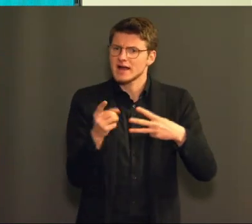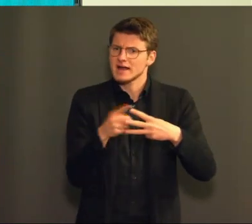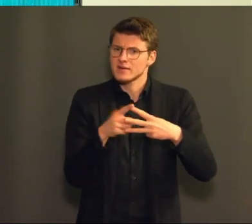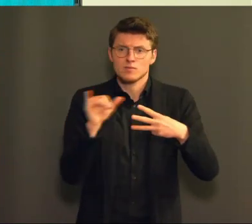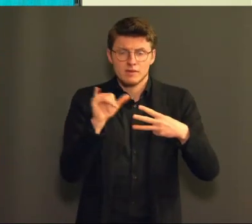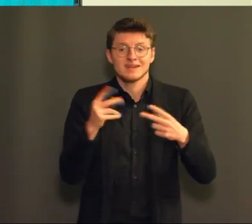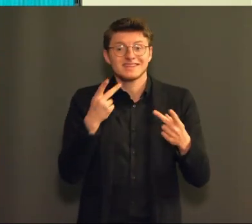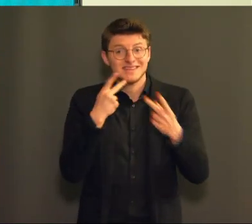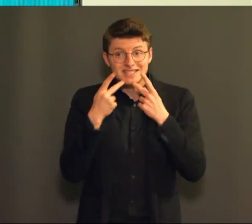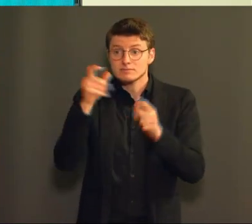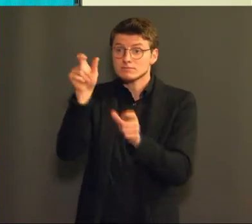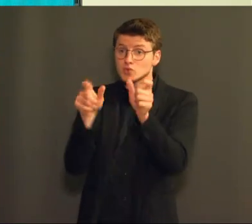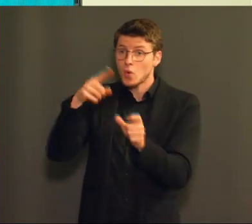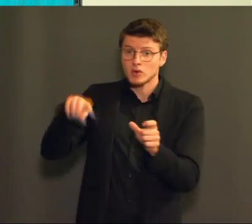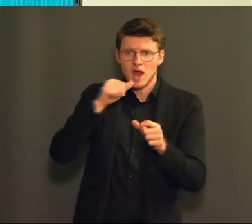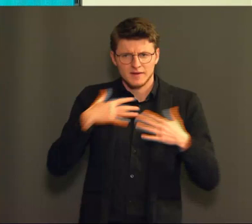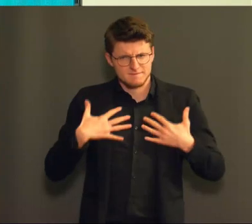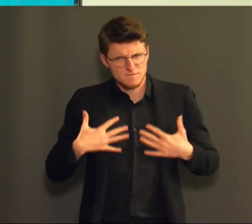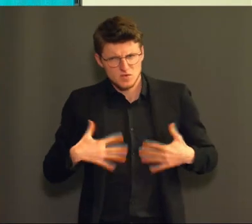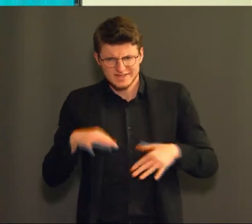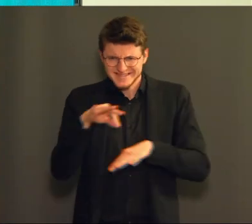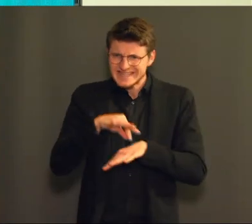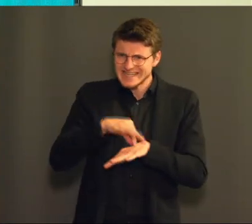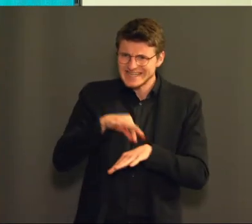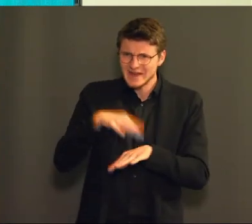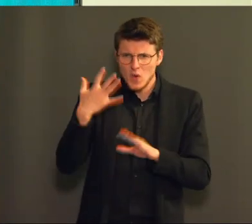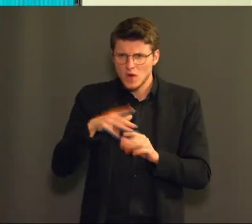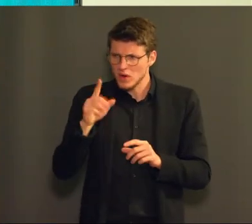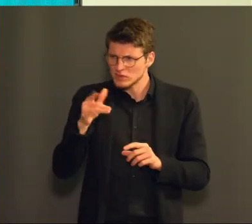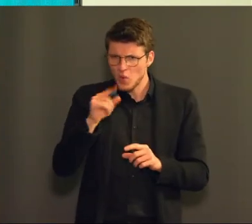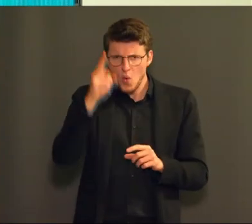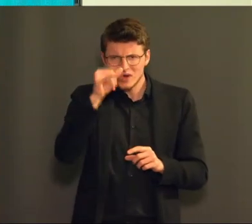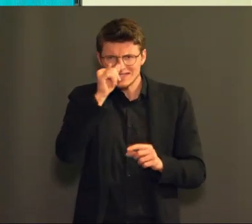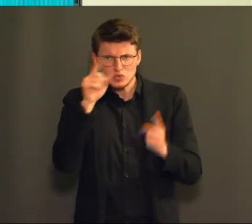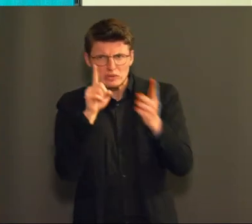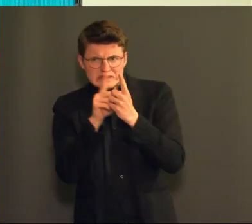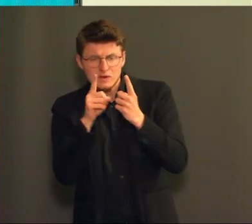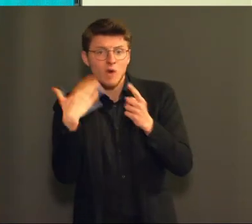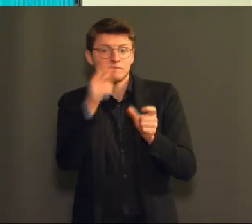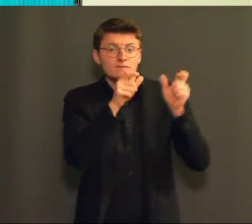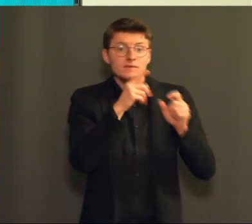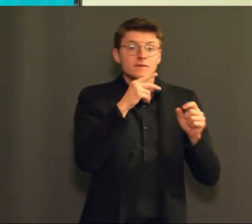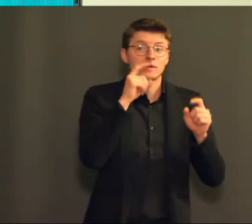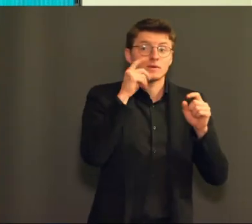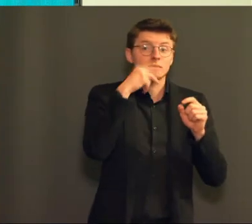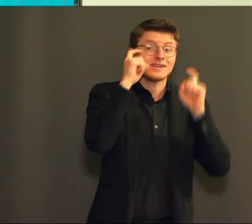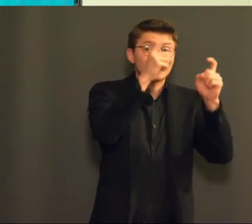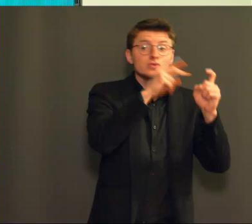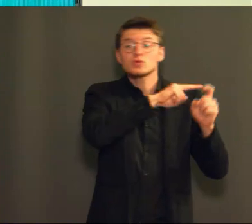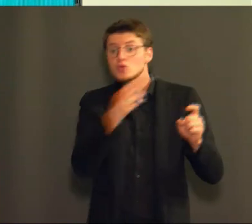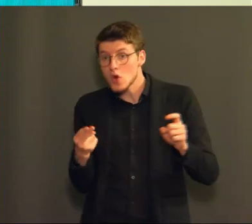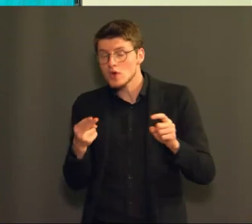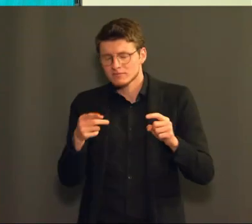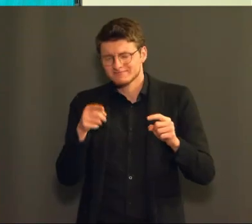van personen met symptomen, hoogrisicocontacten en terugkerende reizigers. Dat blijft de eerste